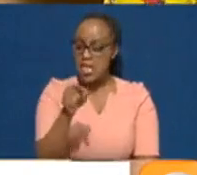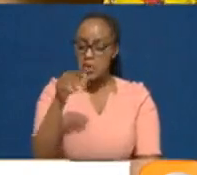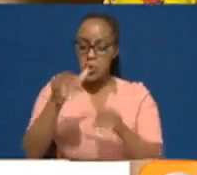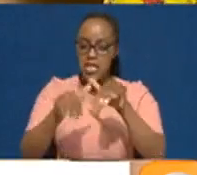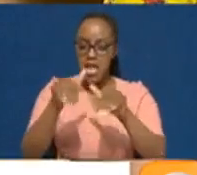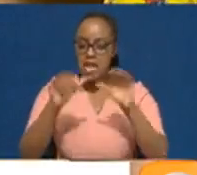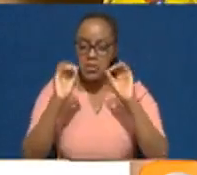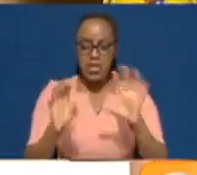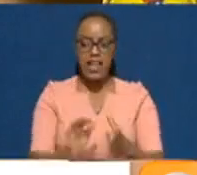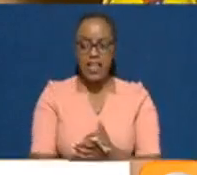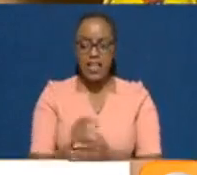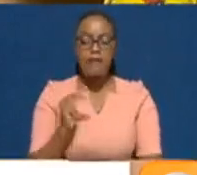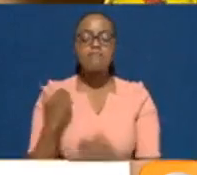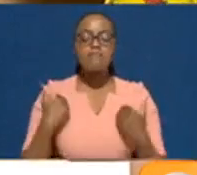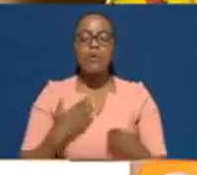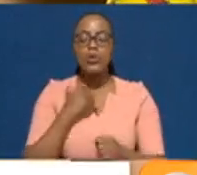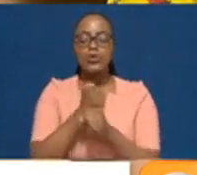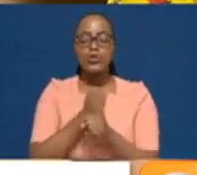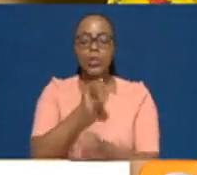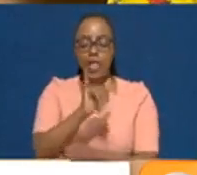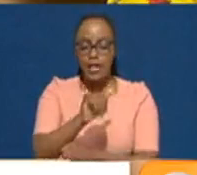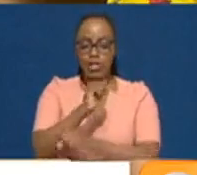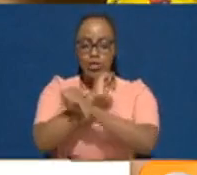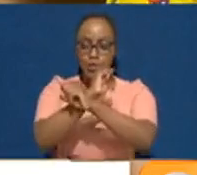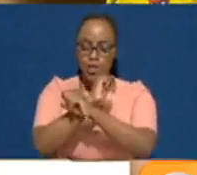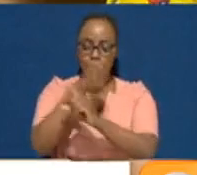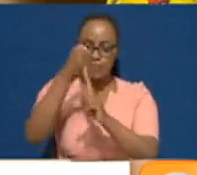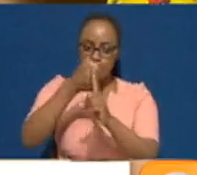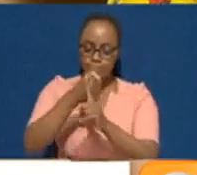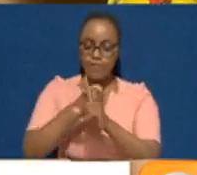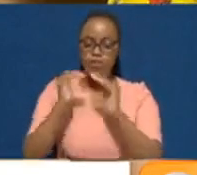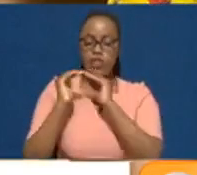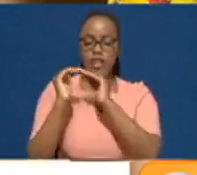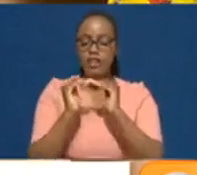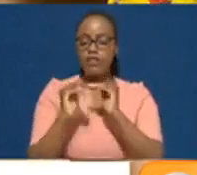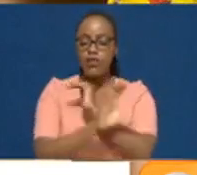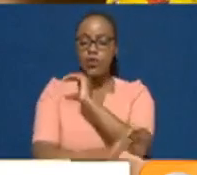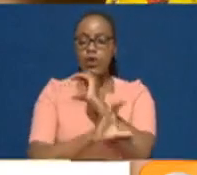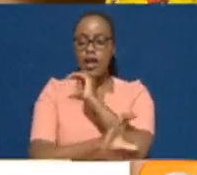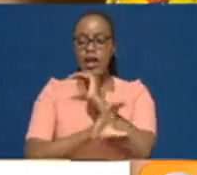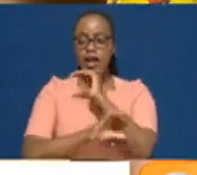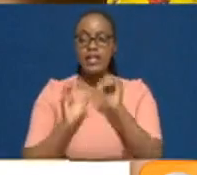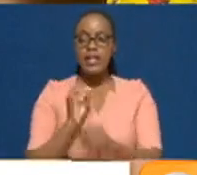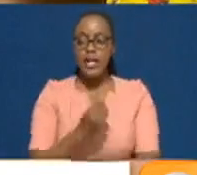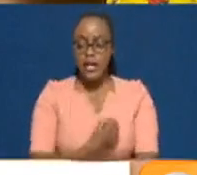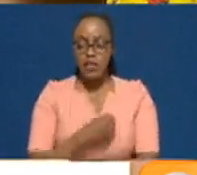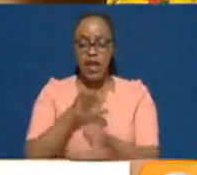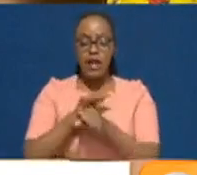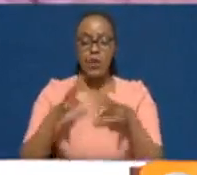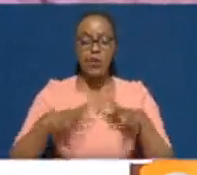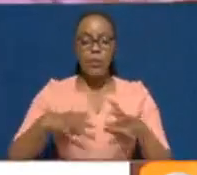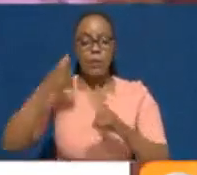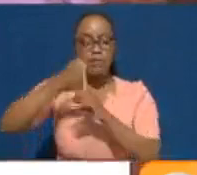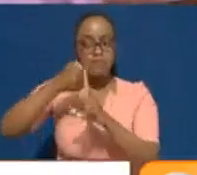uchaguzi. Tunataka kufanya hii kutetea demokrasia ya taifa letu ambayo watu wengi